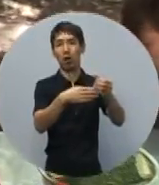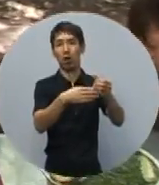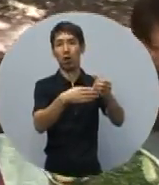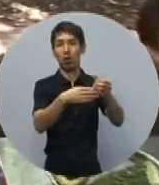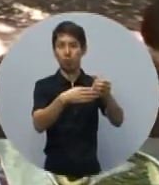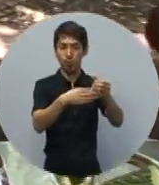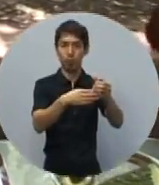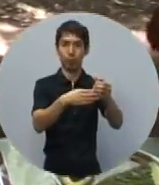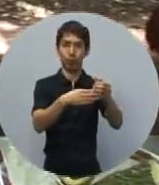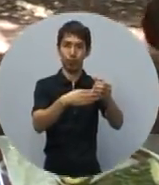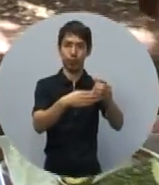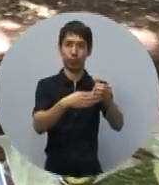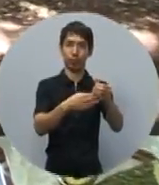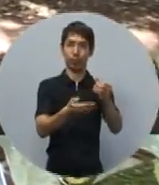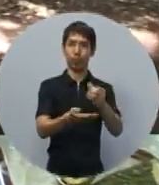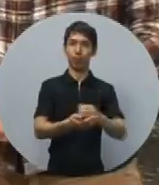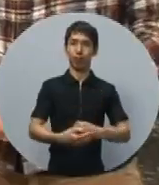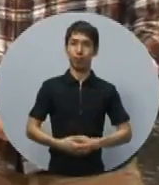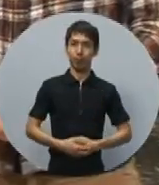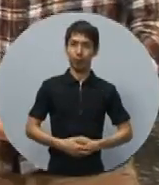よね。これ入れないと。